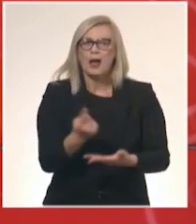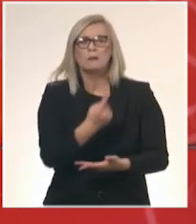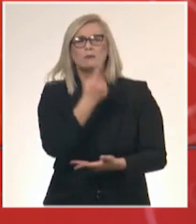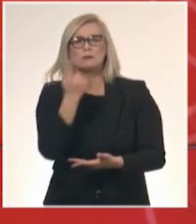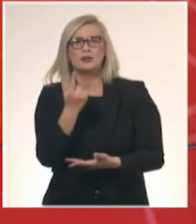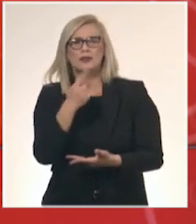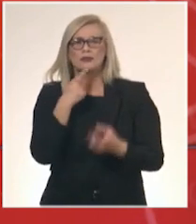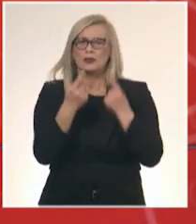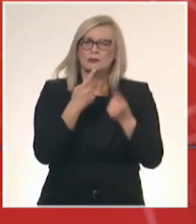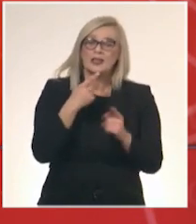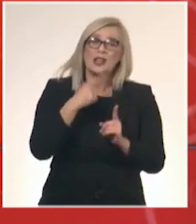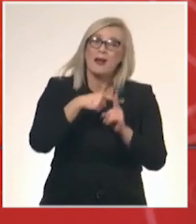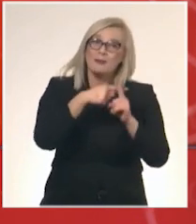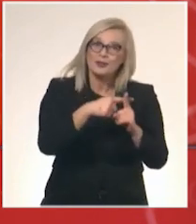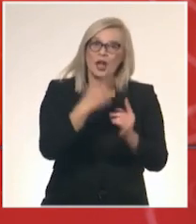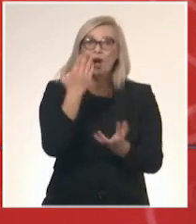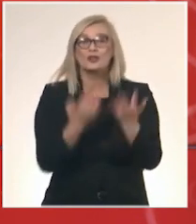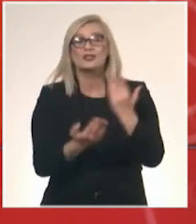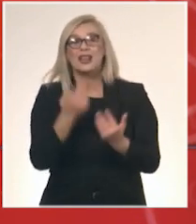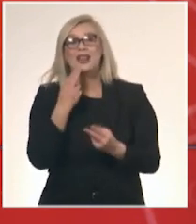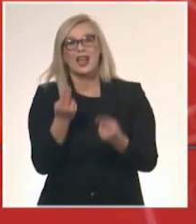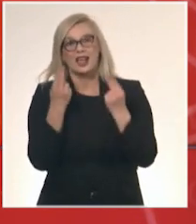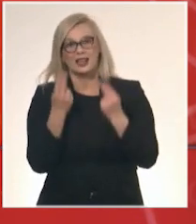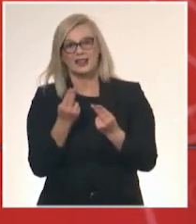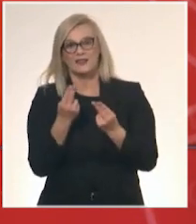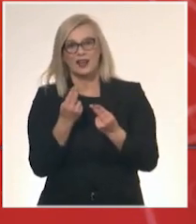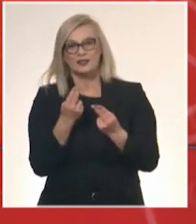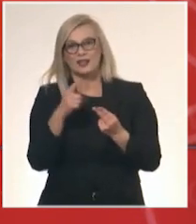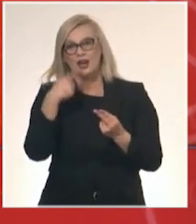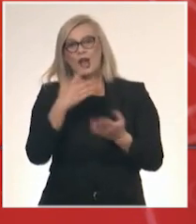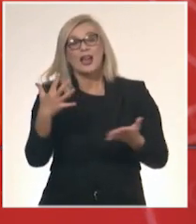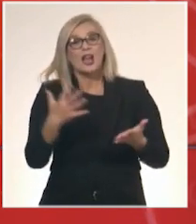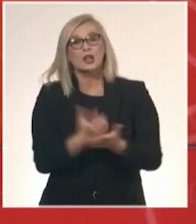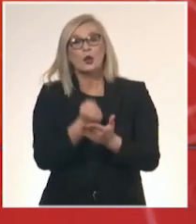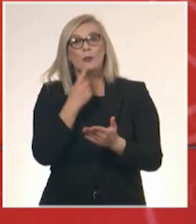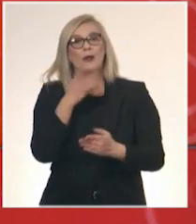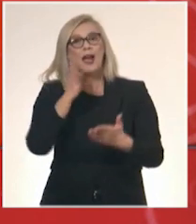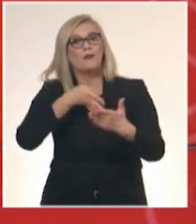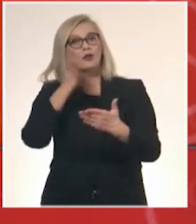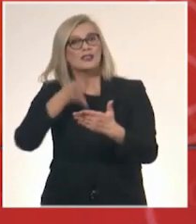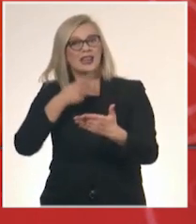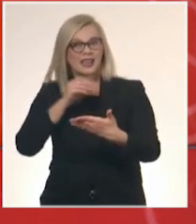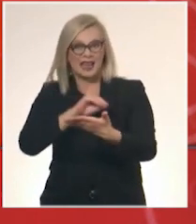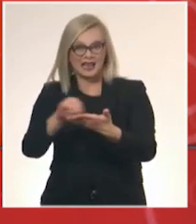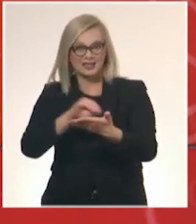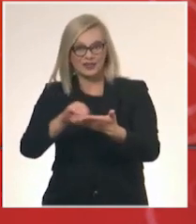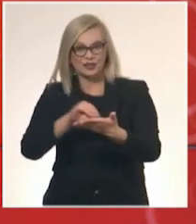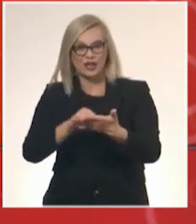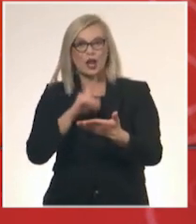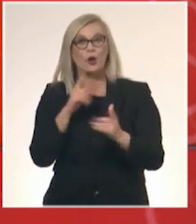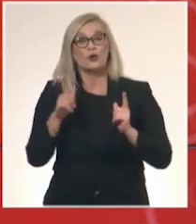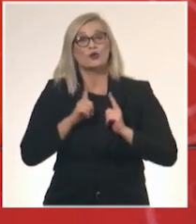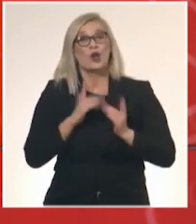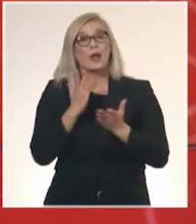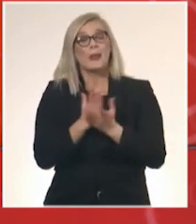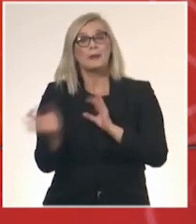коментари од сите вклучени страни се позитивни, оценката и клучните укажувања ќе ги добиеме во скрининг извештаите, кои